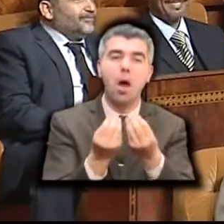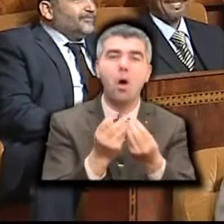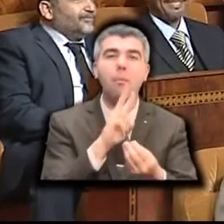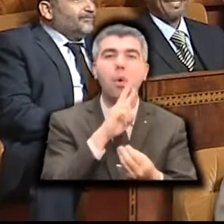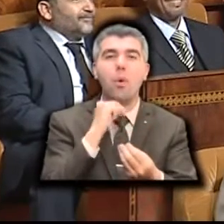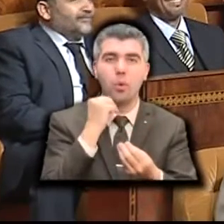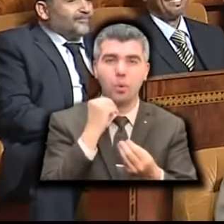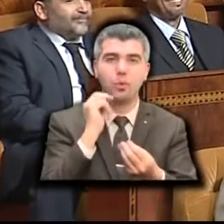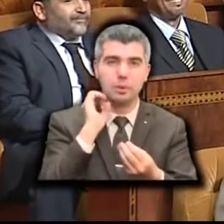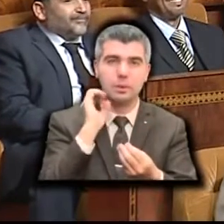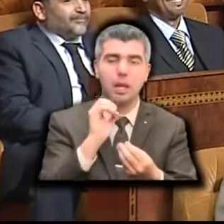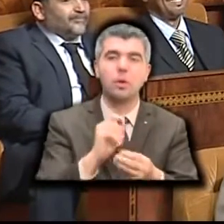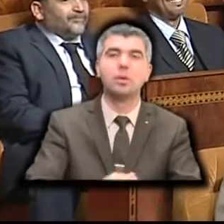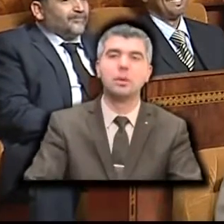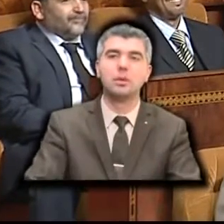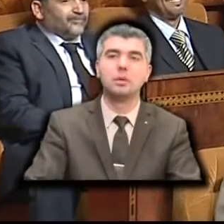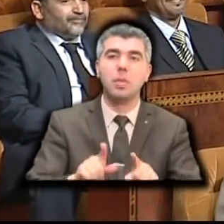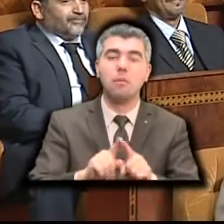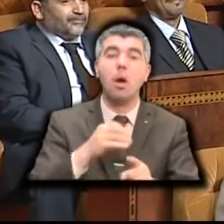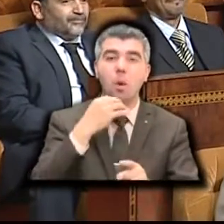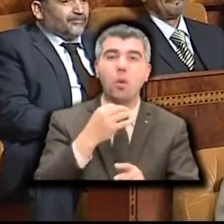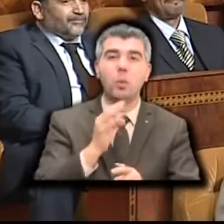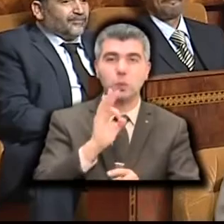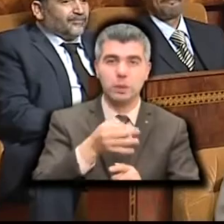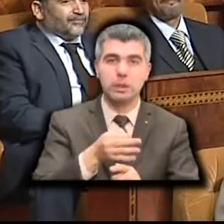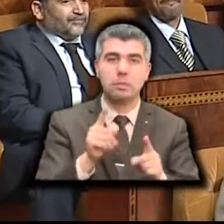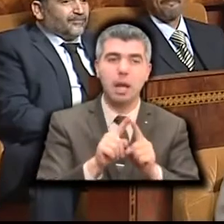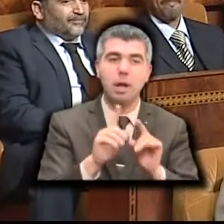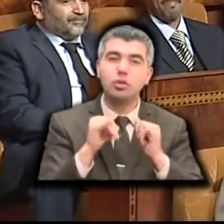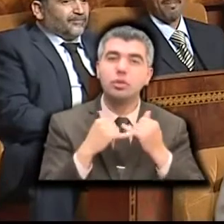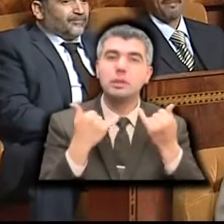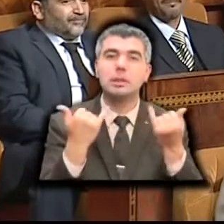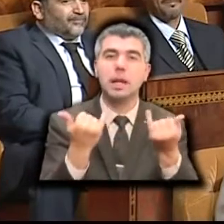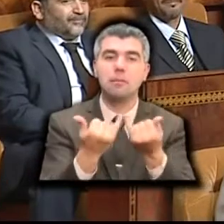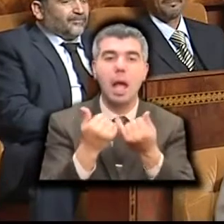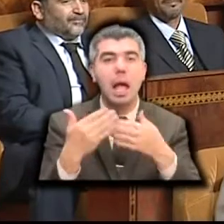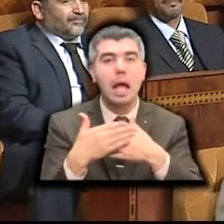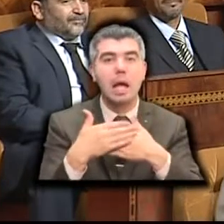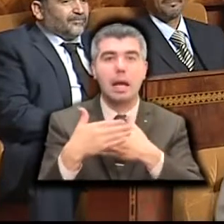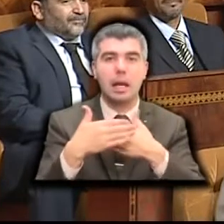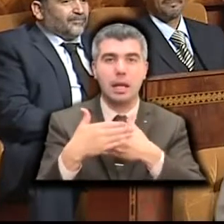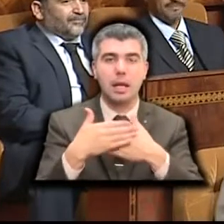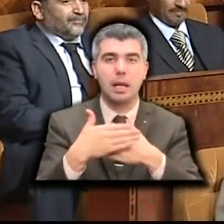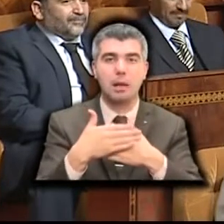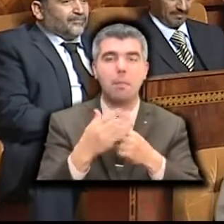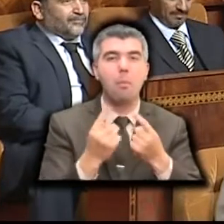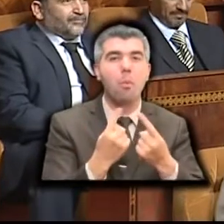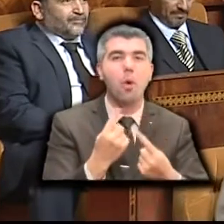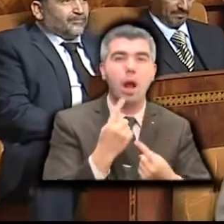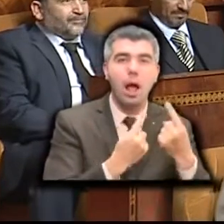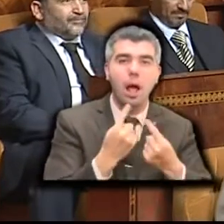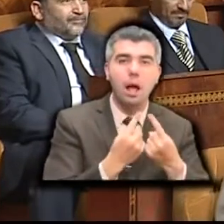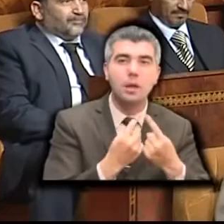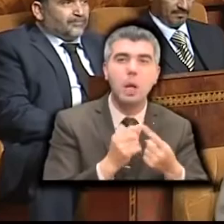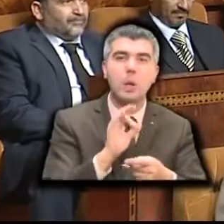وثانياً نقترح عليكم عقد جلسة خاصة بالقضية الفلسطينية في أقرب الآجال لمدارسة